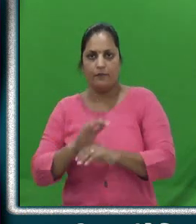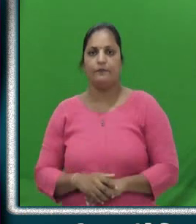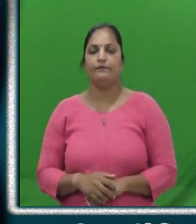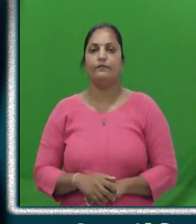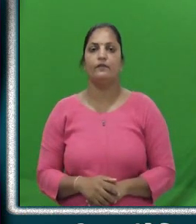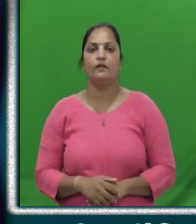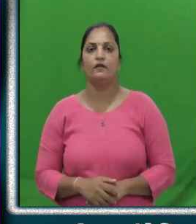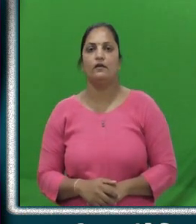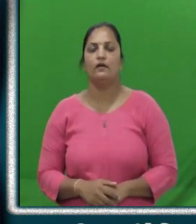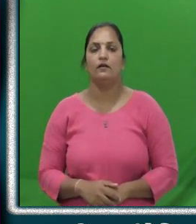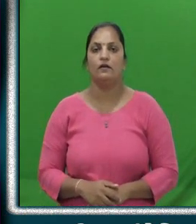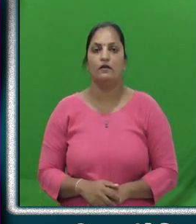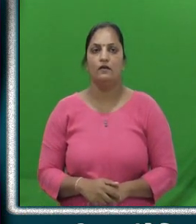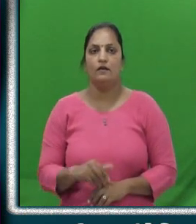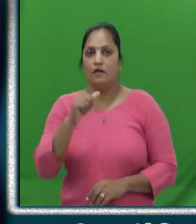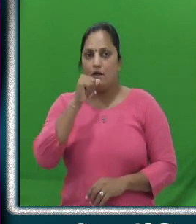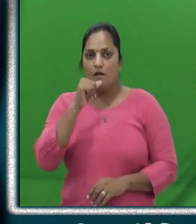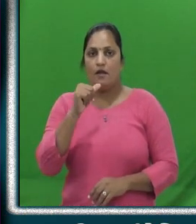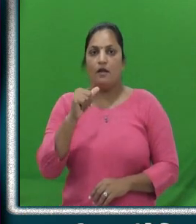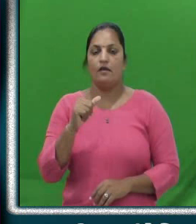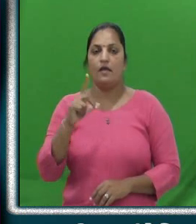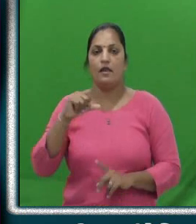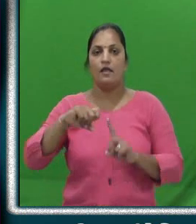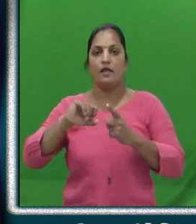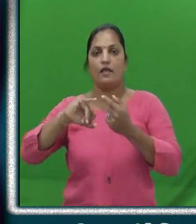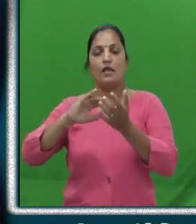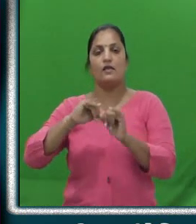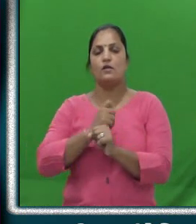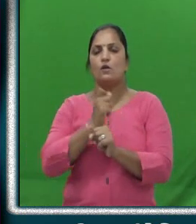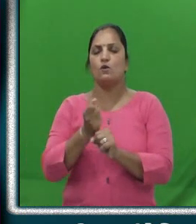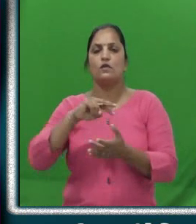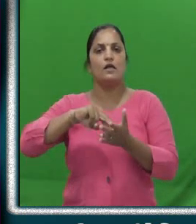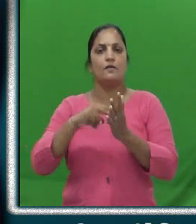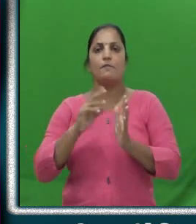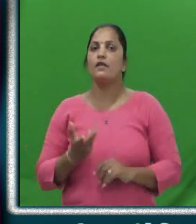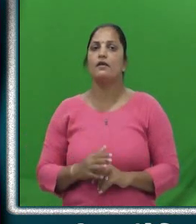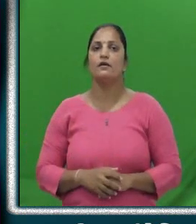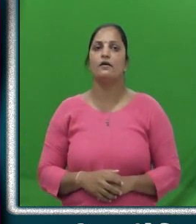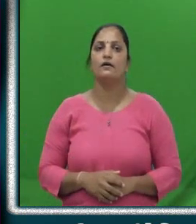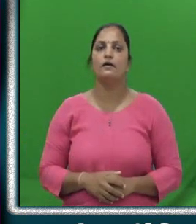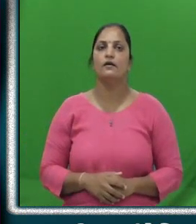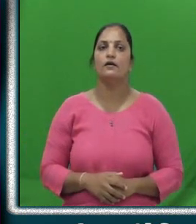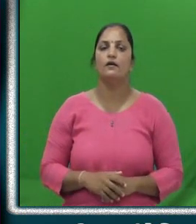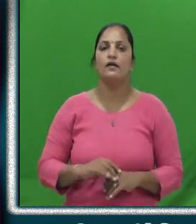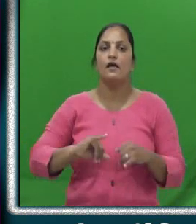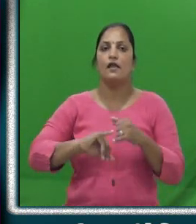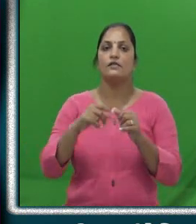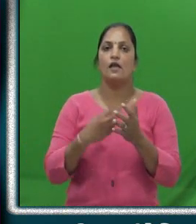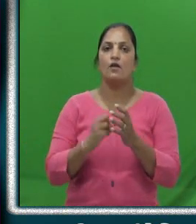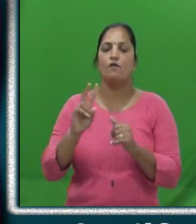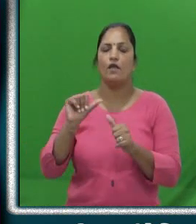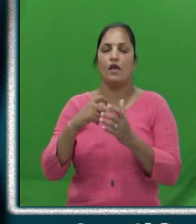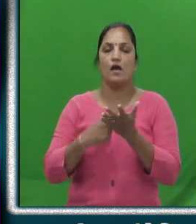તળાવોની, બરાબર. આમ લેક્સ એટલે, લેક્સ નું ગુજરાતી સાચું શું થાય? લેક્સ એટલે તળાવ ના થાય, લેક્સ એટલે